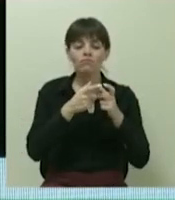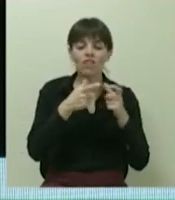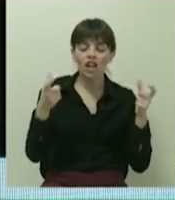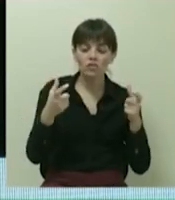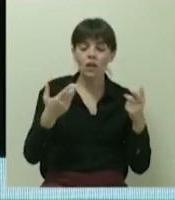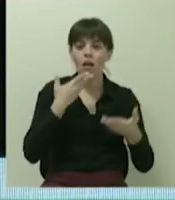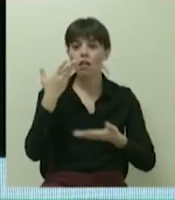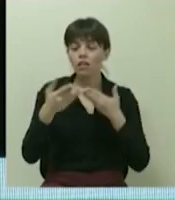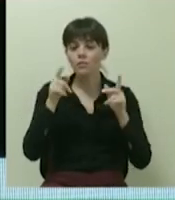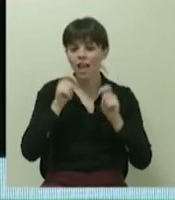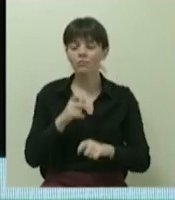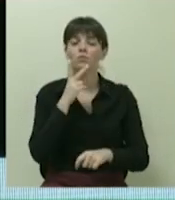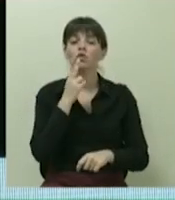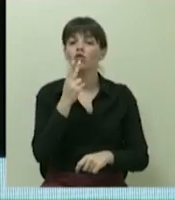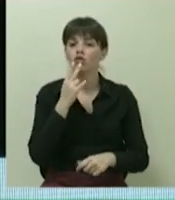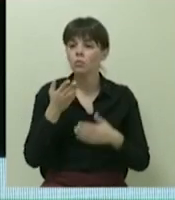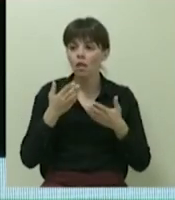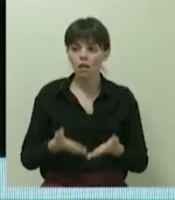bahsettiğimiz konuşmalarda